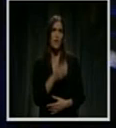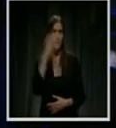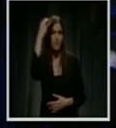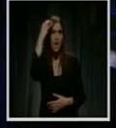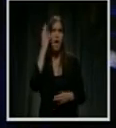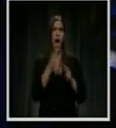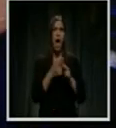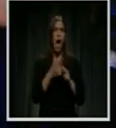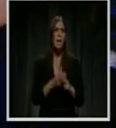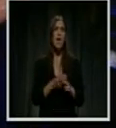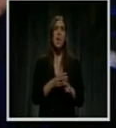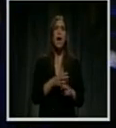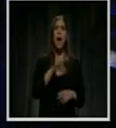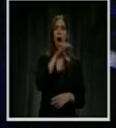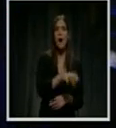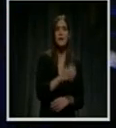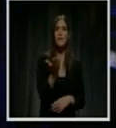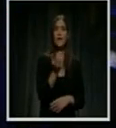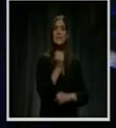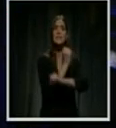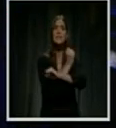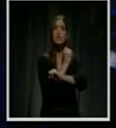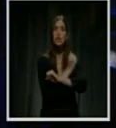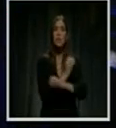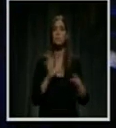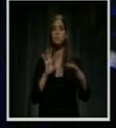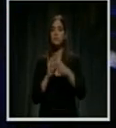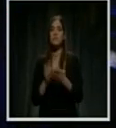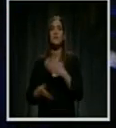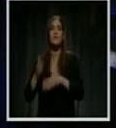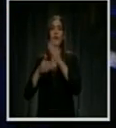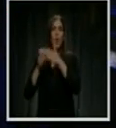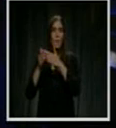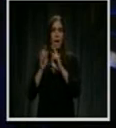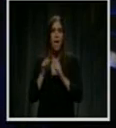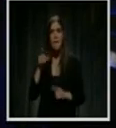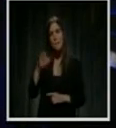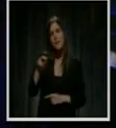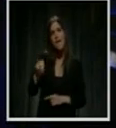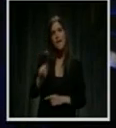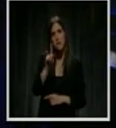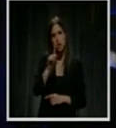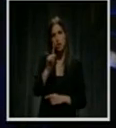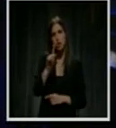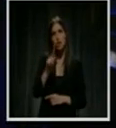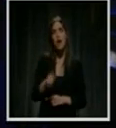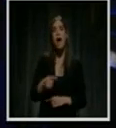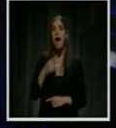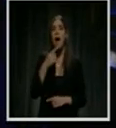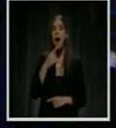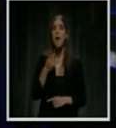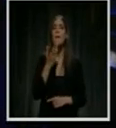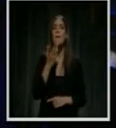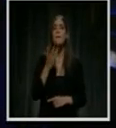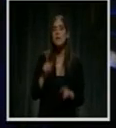fl-iskema tal-iżvilupp u jiena il-kredenzjali ambjentali tal-Partit Nazzjonalista taf x'in huma dak il-li ħonduq daħlu